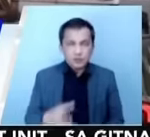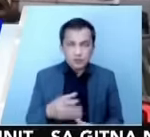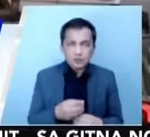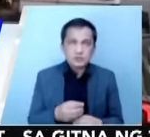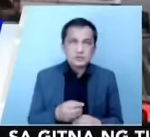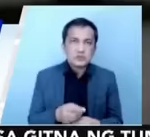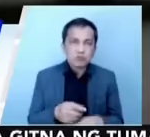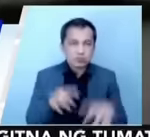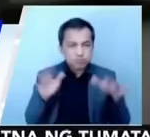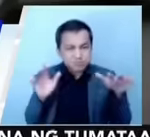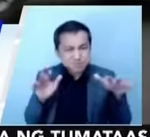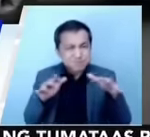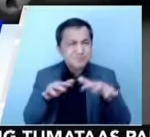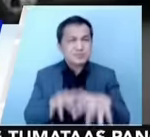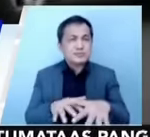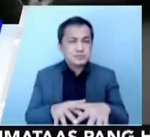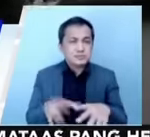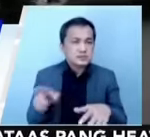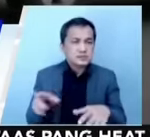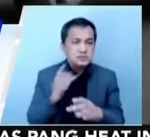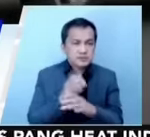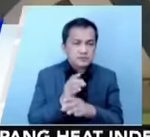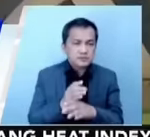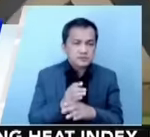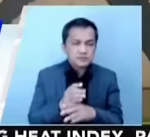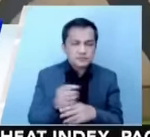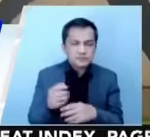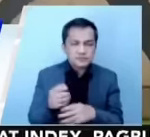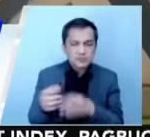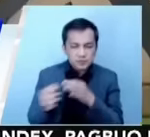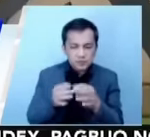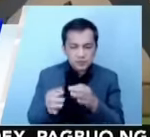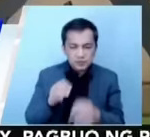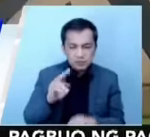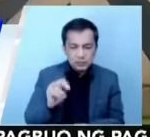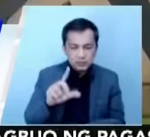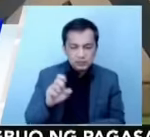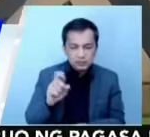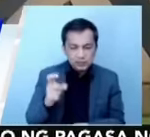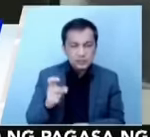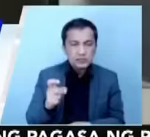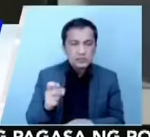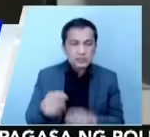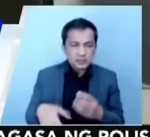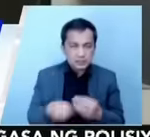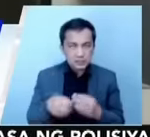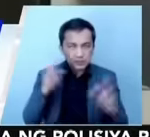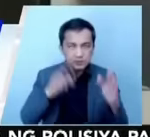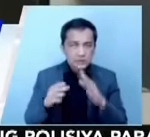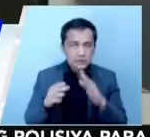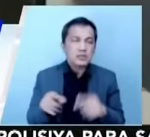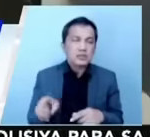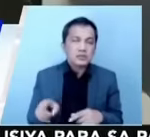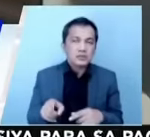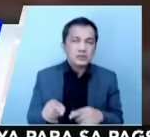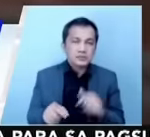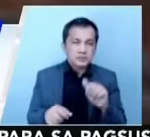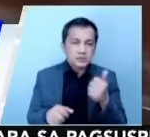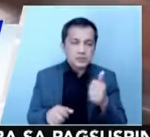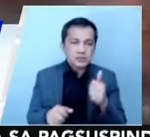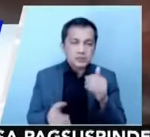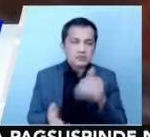ng mga sasakyan noong araw na yun, pinaliwanag ng NLEX na nakadagdag sa problema yung hindi bababa sa 10,000